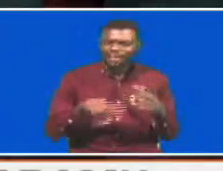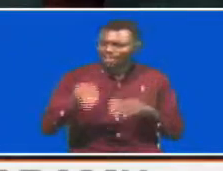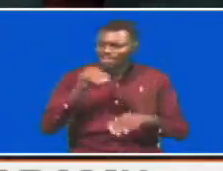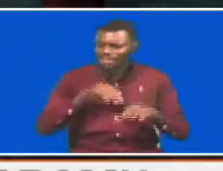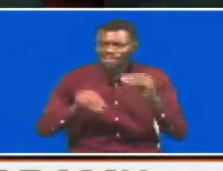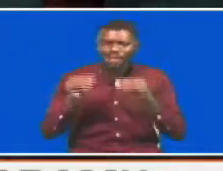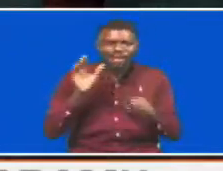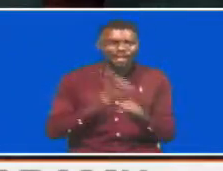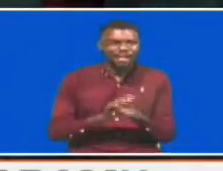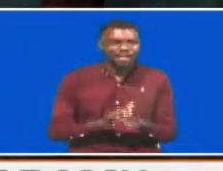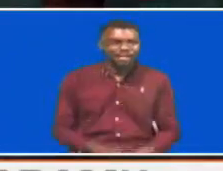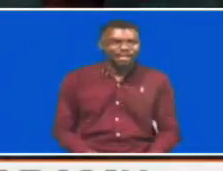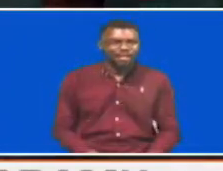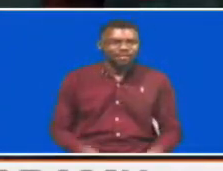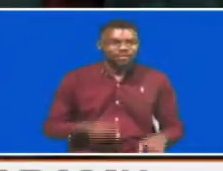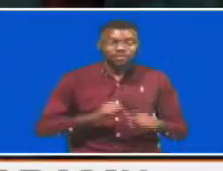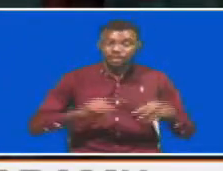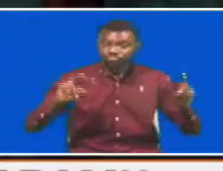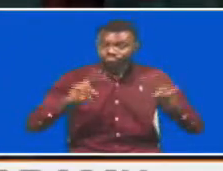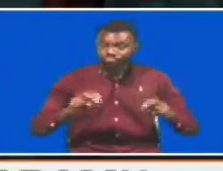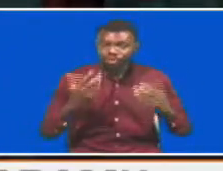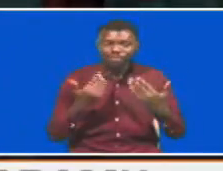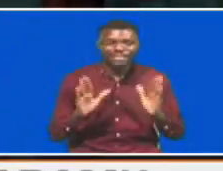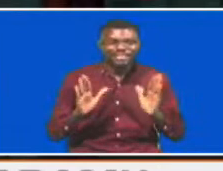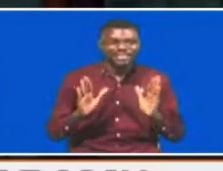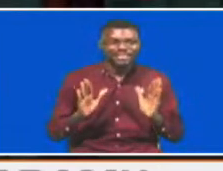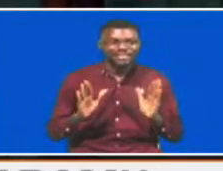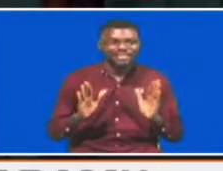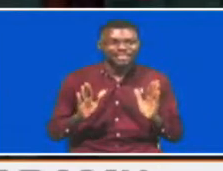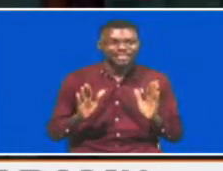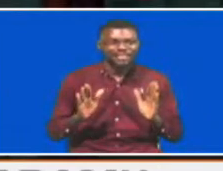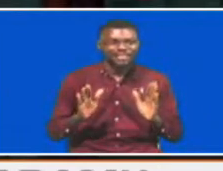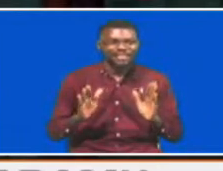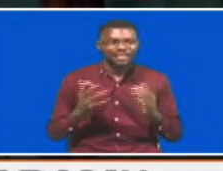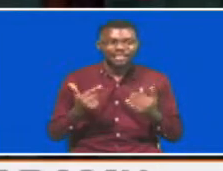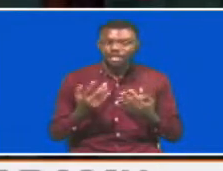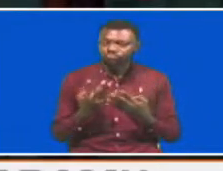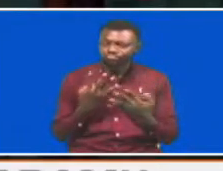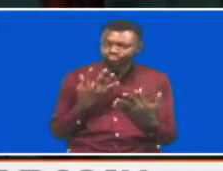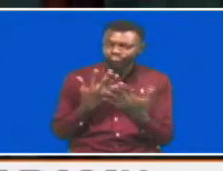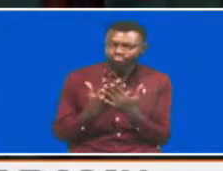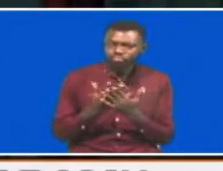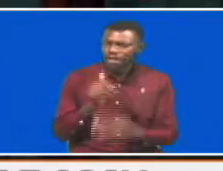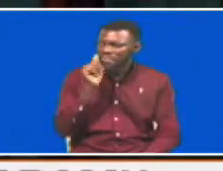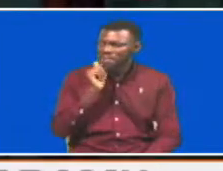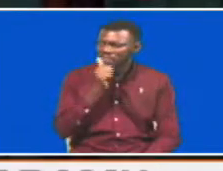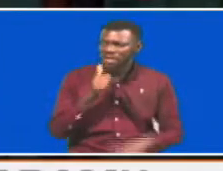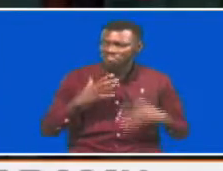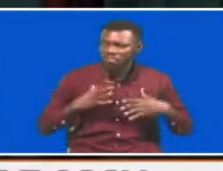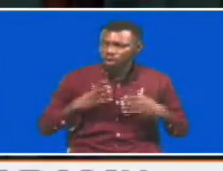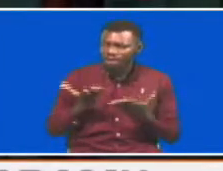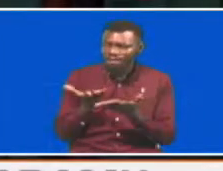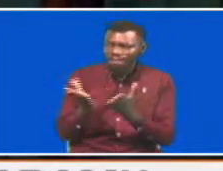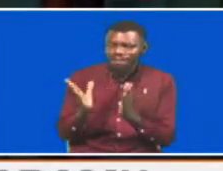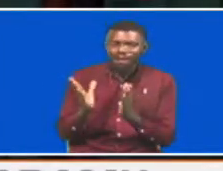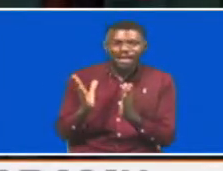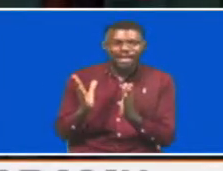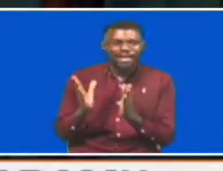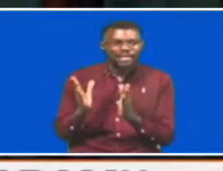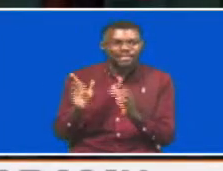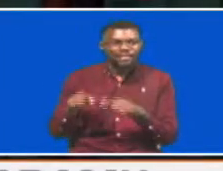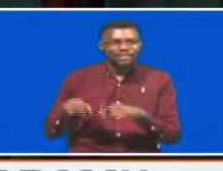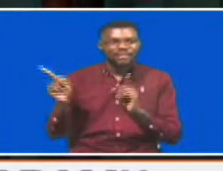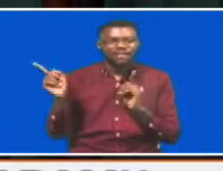zikapatikana. Following the investigations, the commission arrested those private persons who